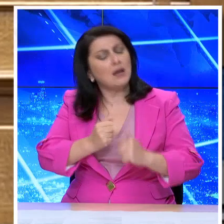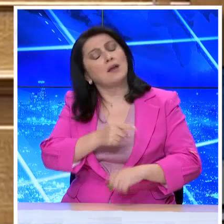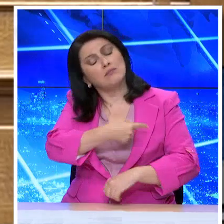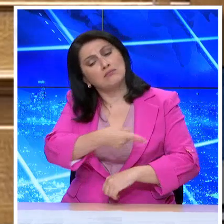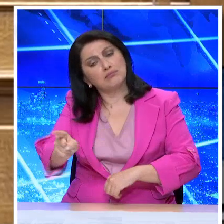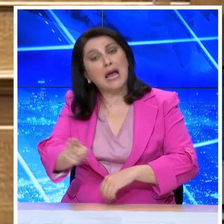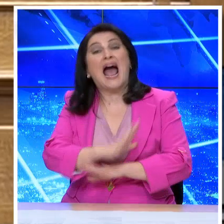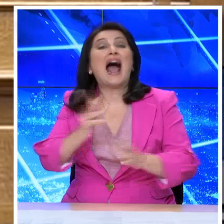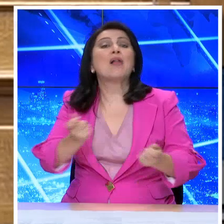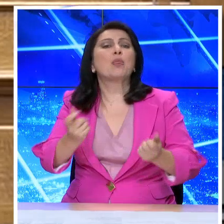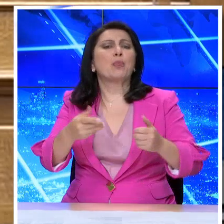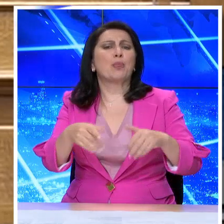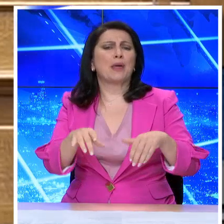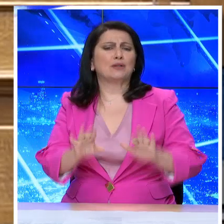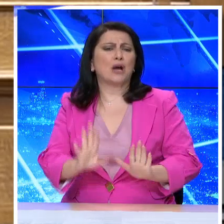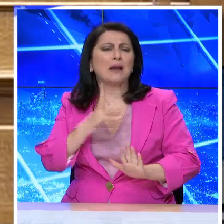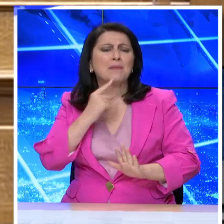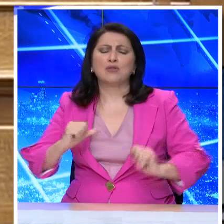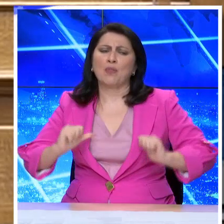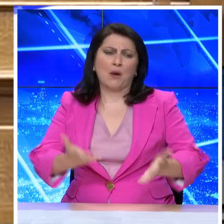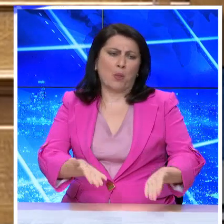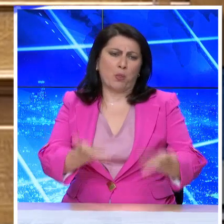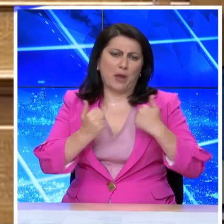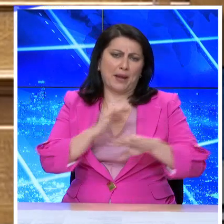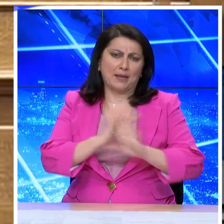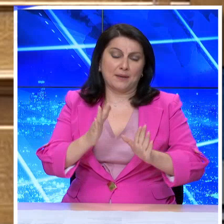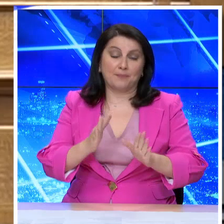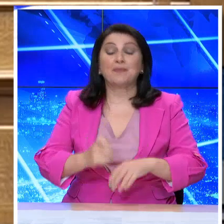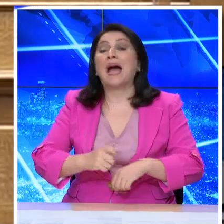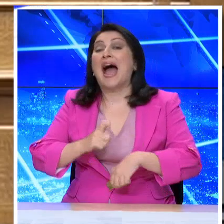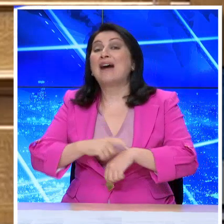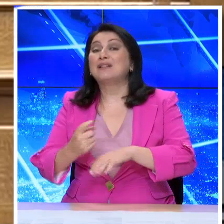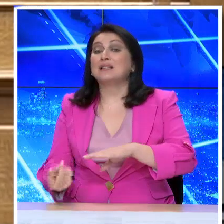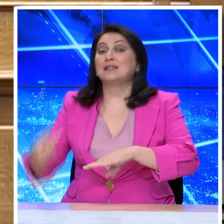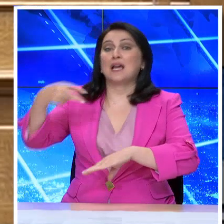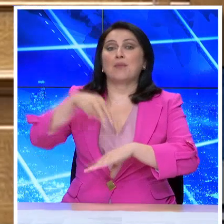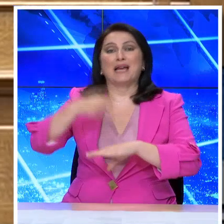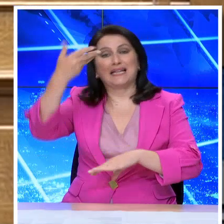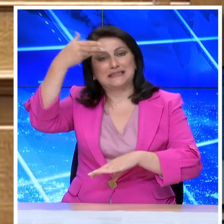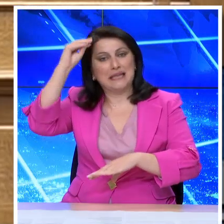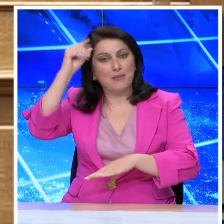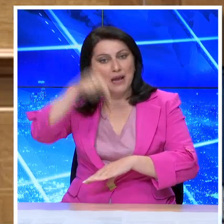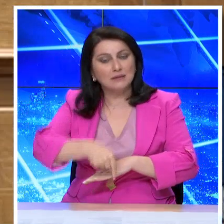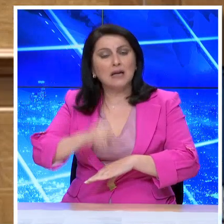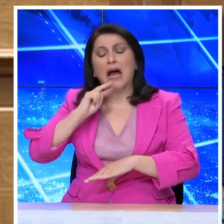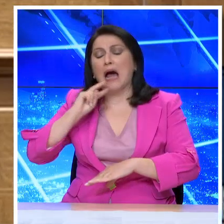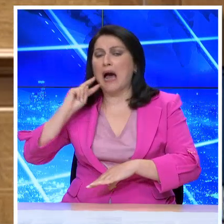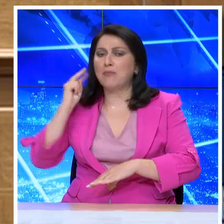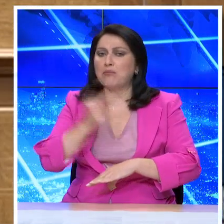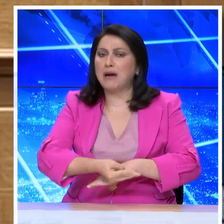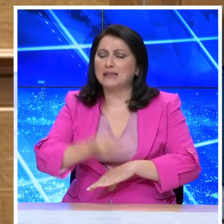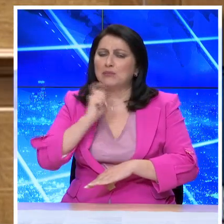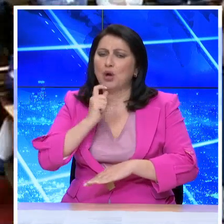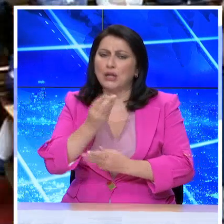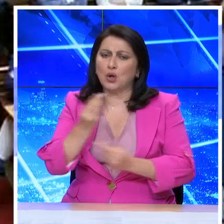κάνετε, είπε, θα είστε ένας τρασίδηλος πολιτικός. Ανεβαίνοντας τώρα στο Βήμα, ο Αλέξης Τσίπρας απάντησε πολιτικά, λέγοντας